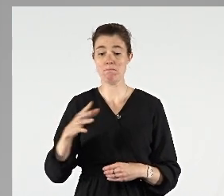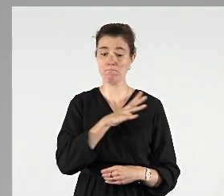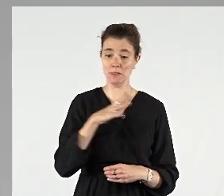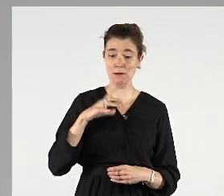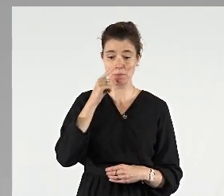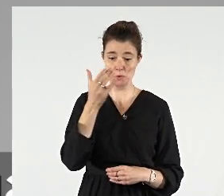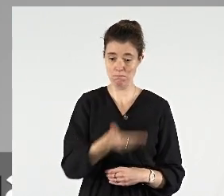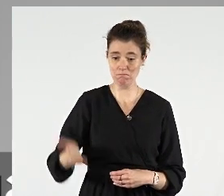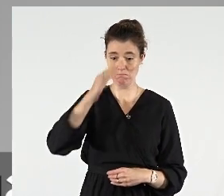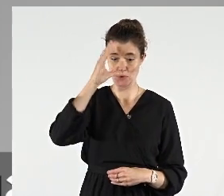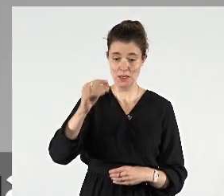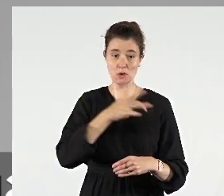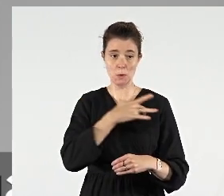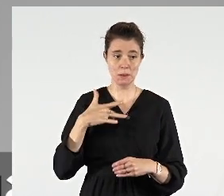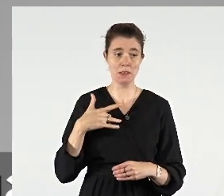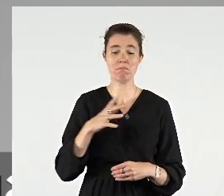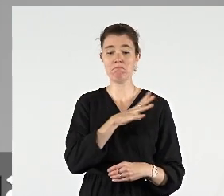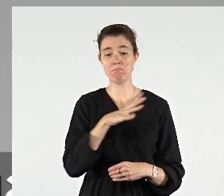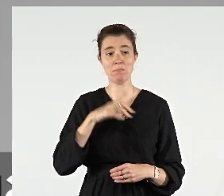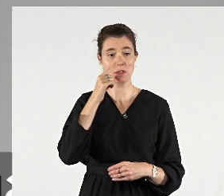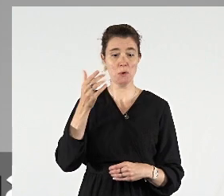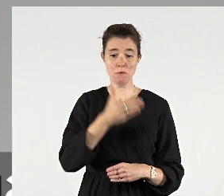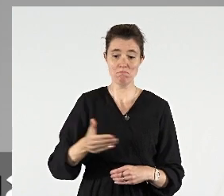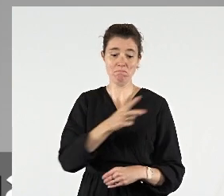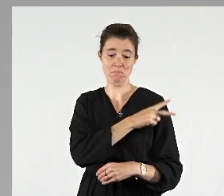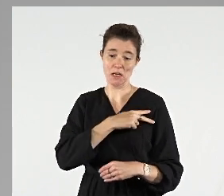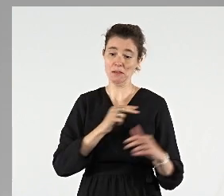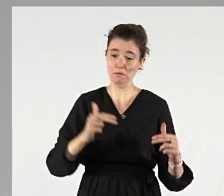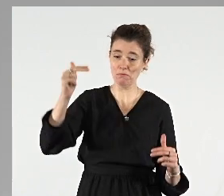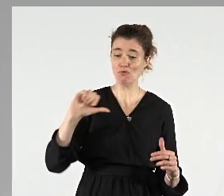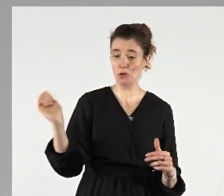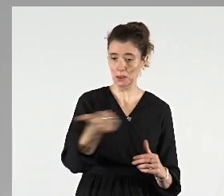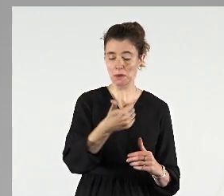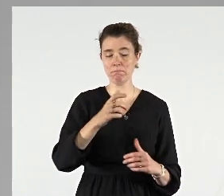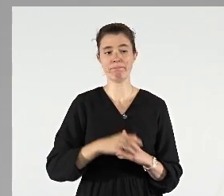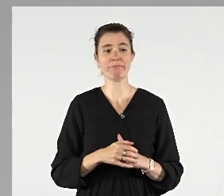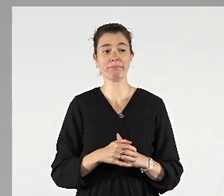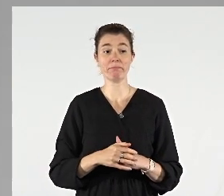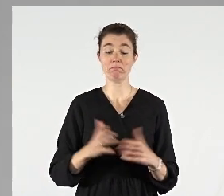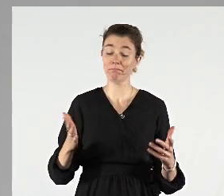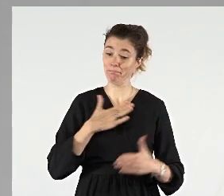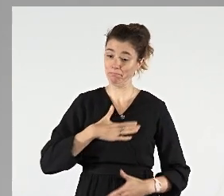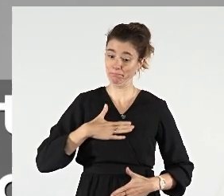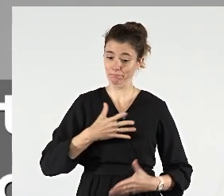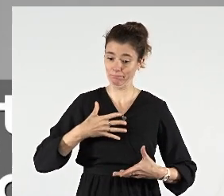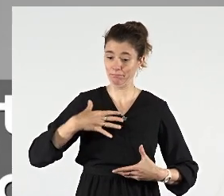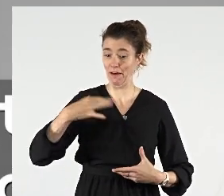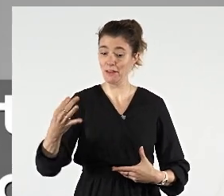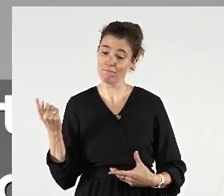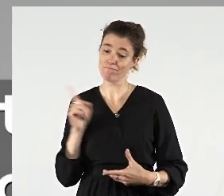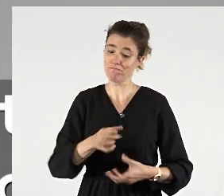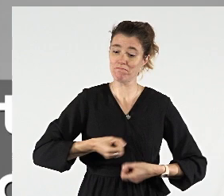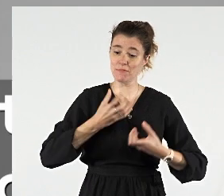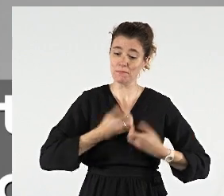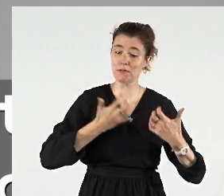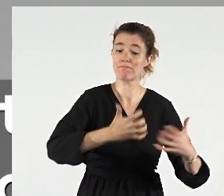professionnels de santé, Mesdames et Messieurs en vos grades et qualités. Je vous sais gré de votre invitation à m'exprimer devant vous sur les enjeux